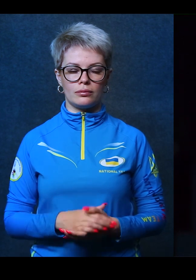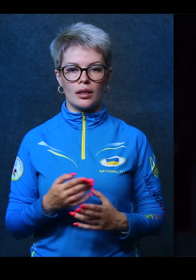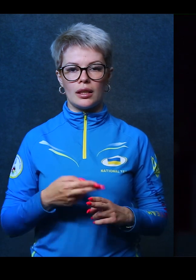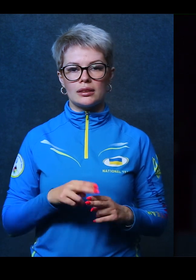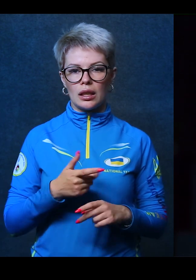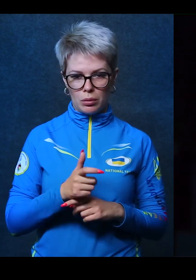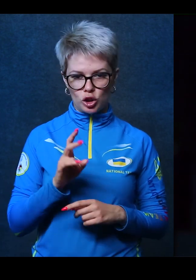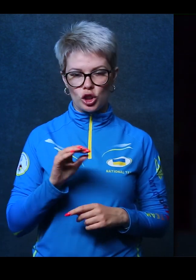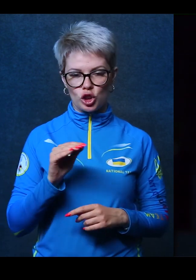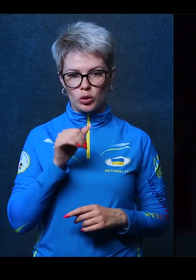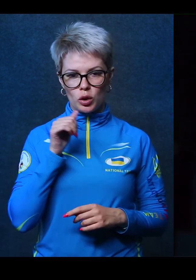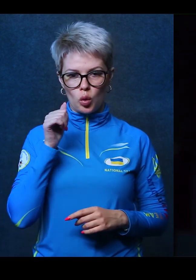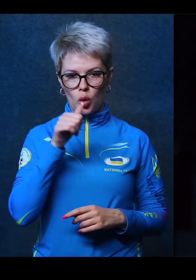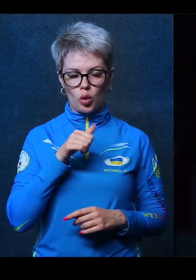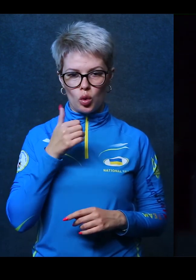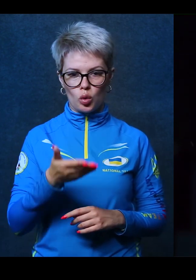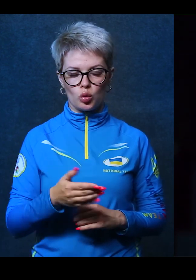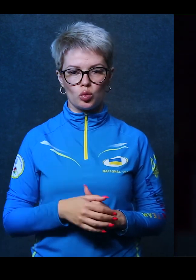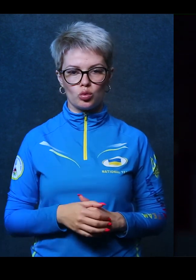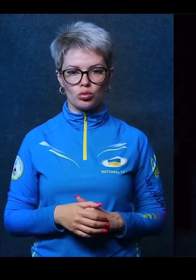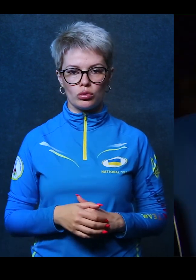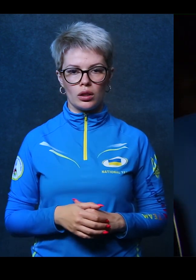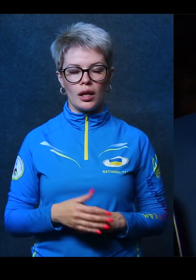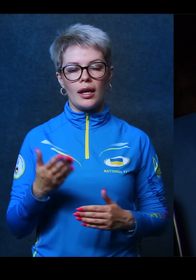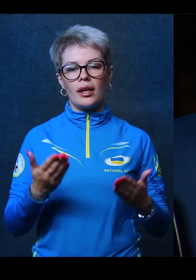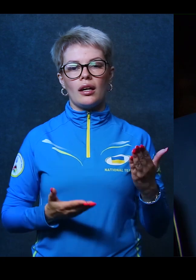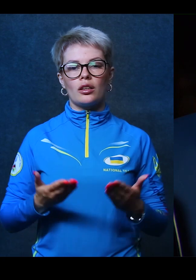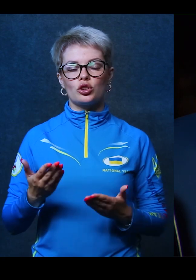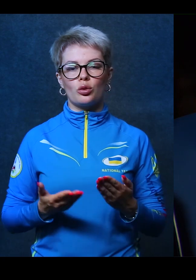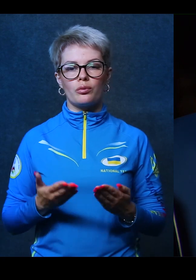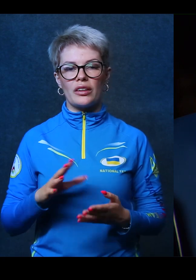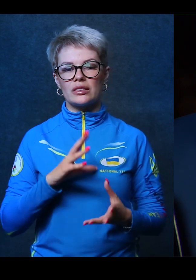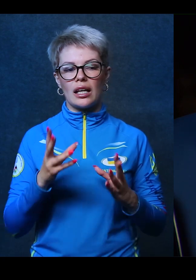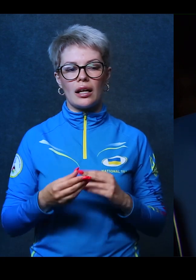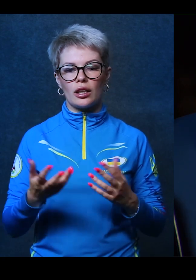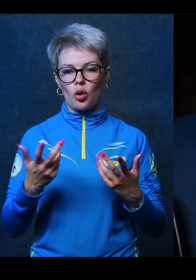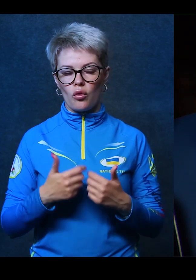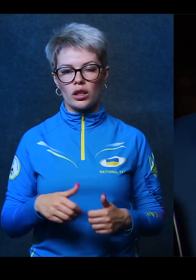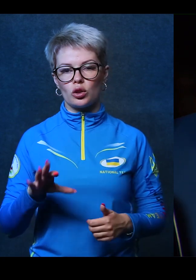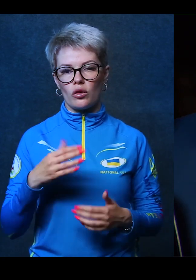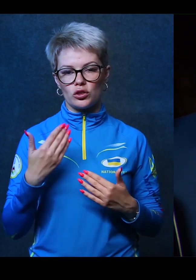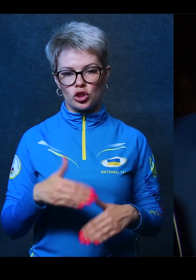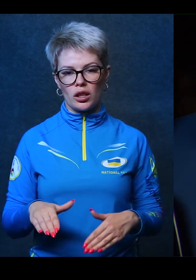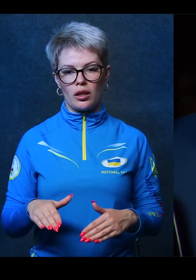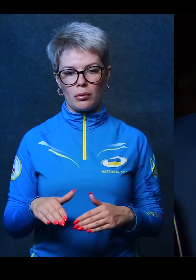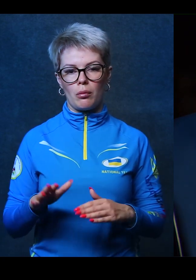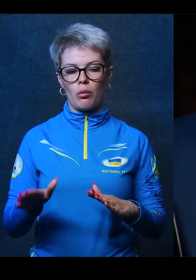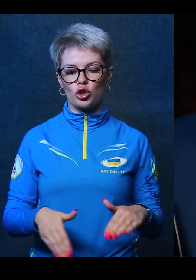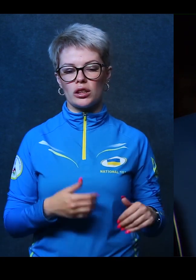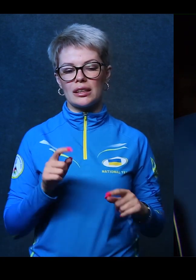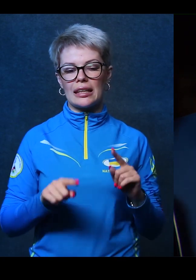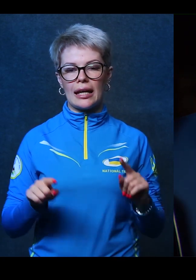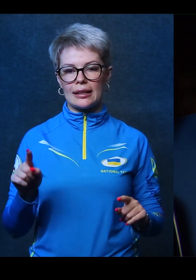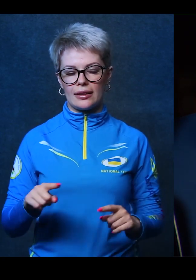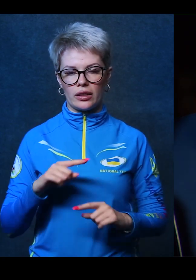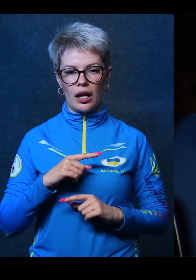Це більше, ніж минулого року? Ну, якщо взагалі рахувати, то вже пройшли деякі фінальні